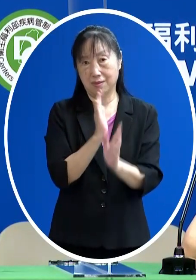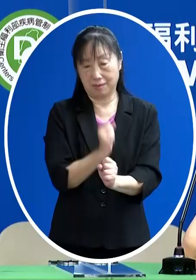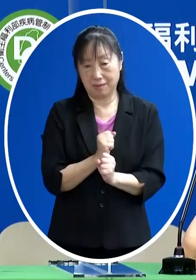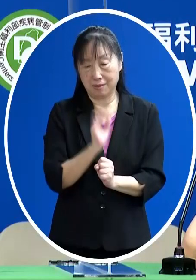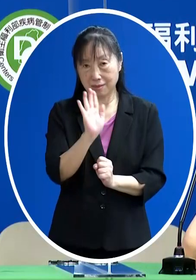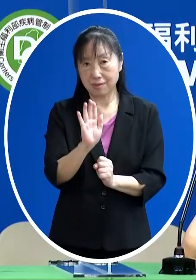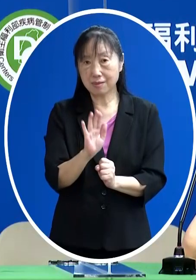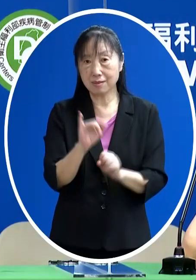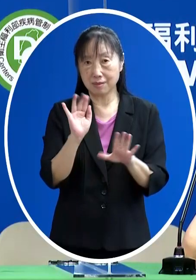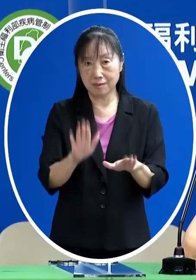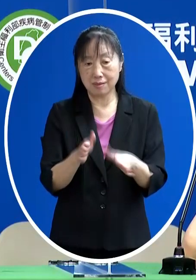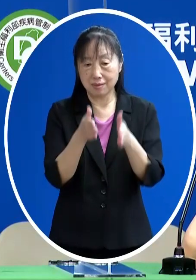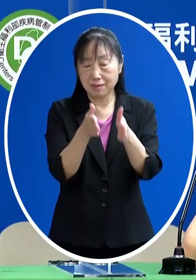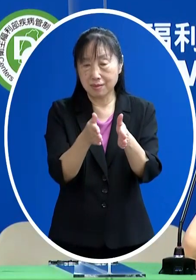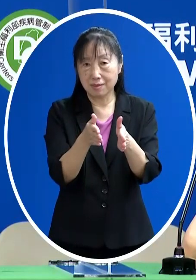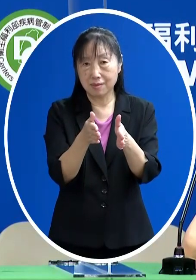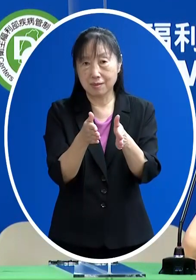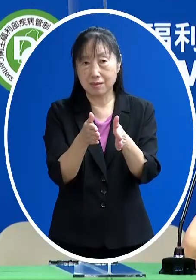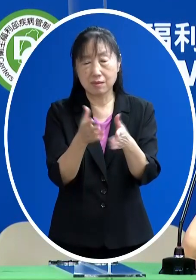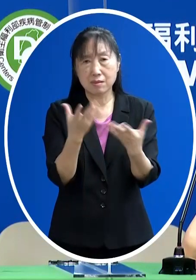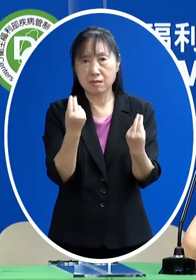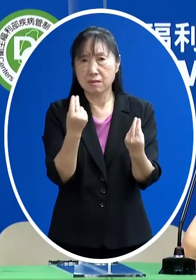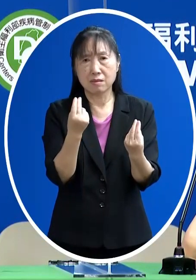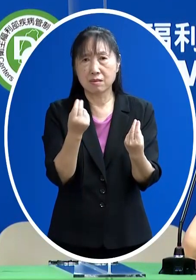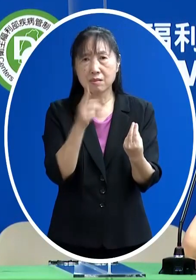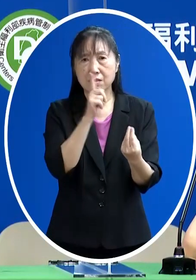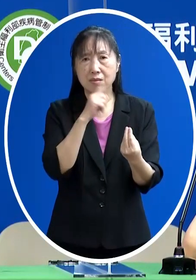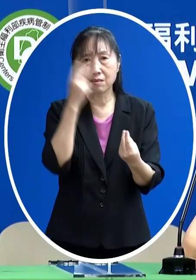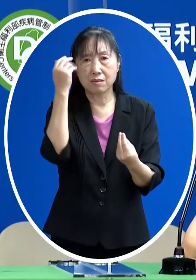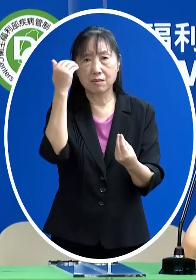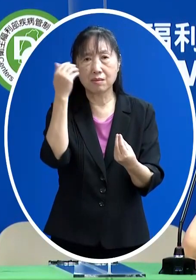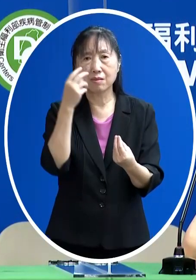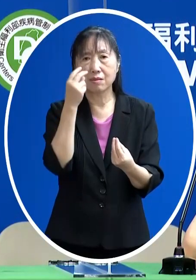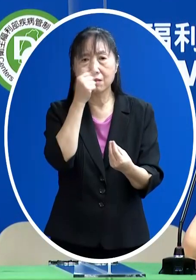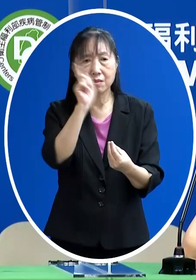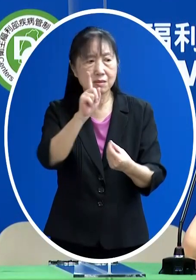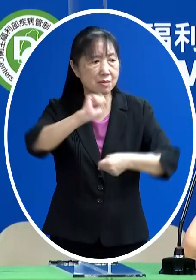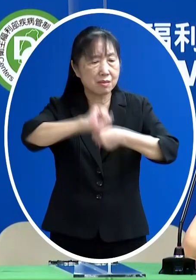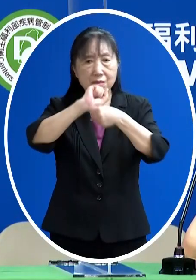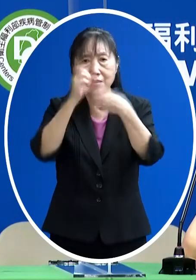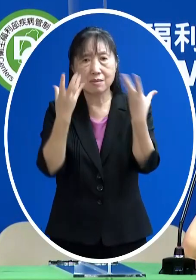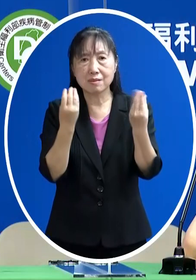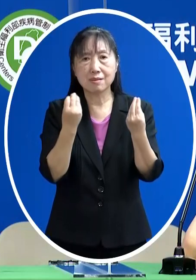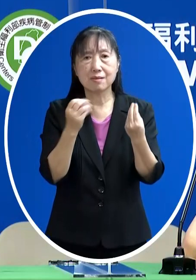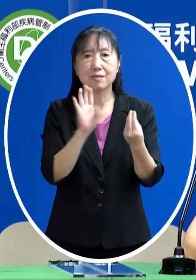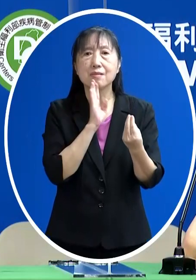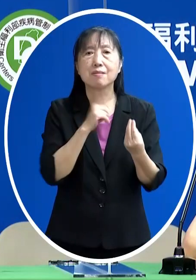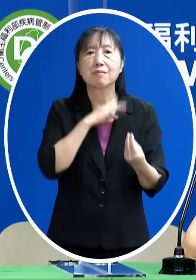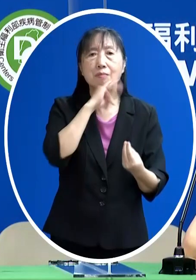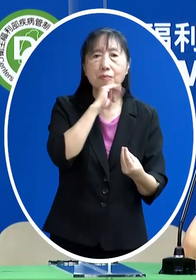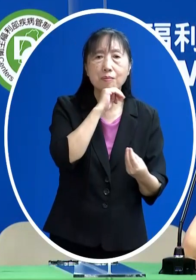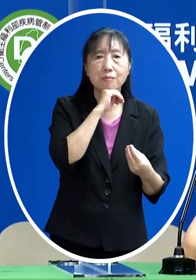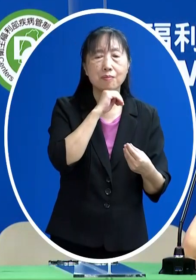体看起来目前是没有这个特别的上升哈，但是可能分年龄层